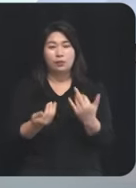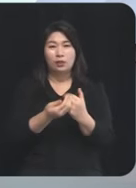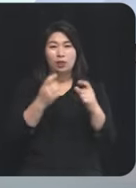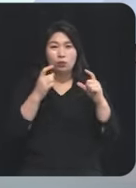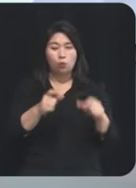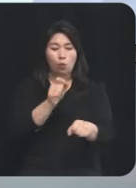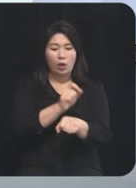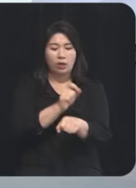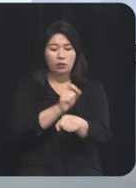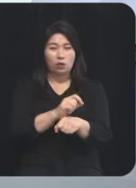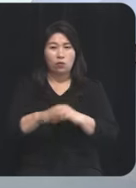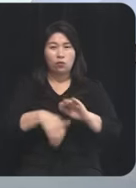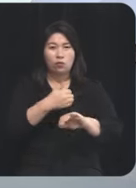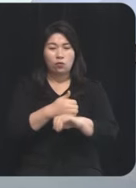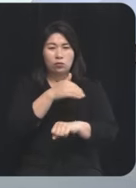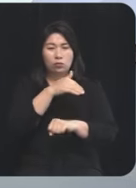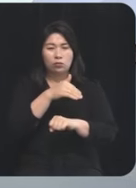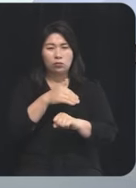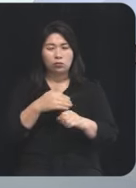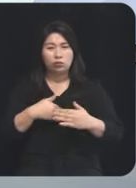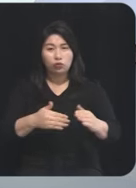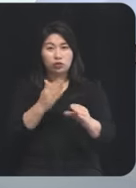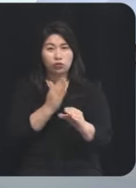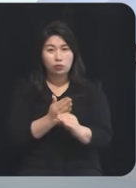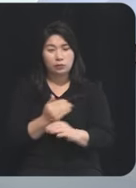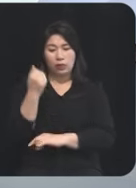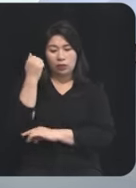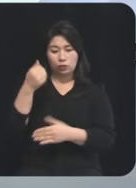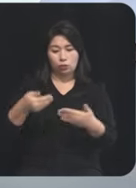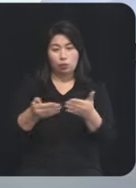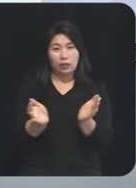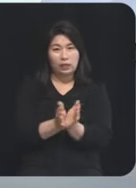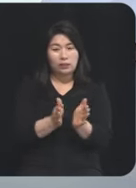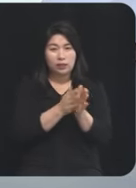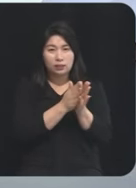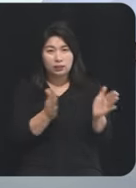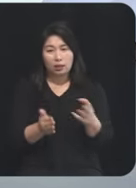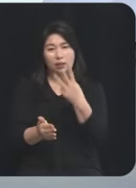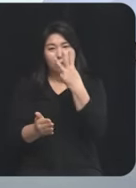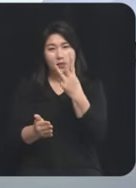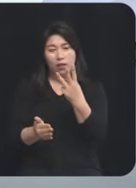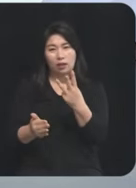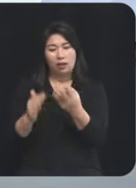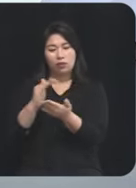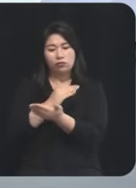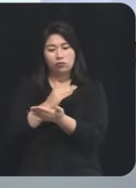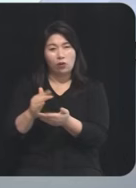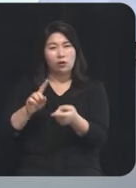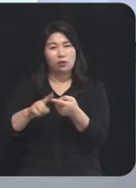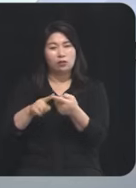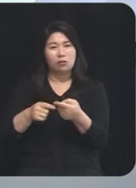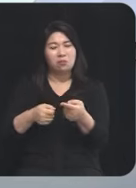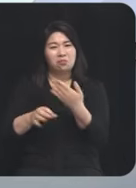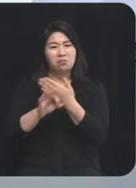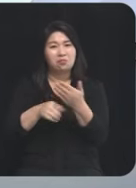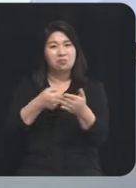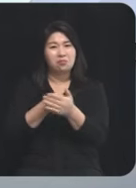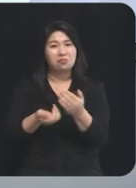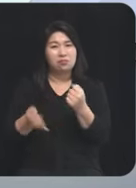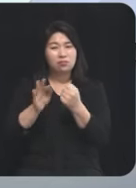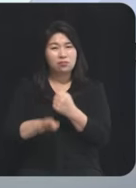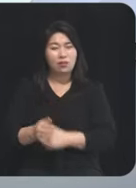제주특별자치도가 행정체제 개편을 추진하고 있습니다. 기초자치단체 도입과 3개 구역 안으로 정해놓고 있는데요. 이에